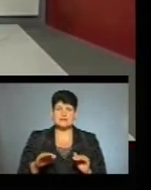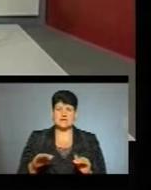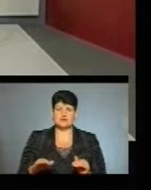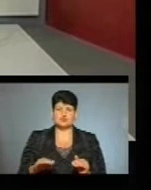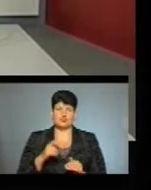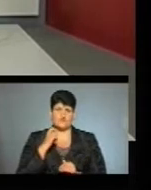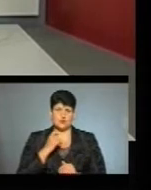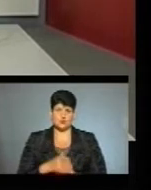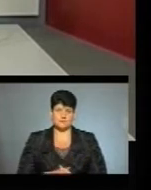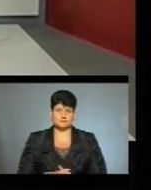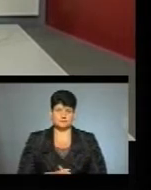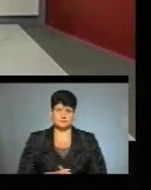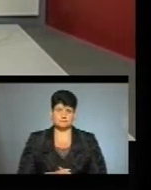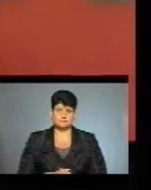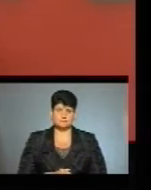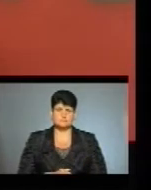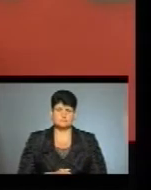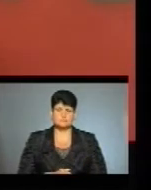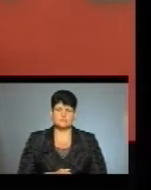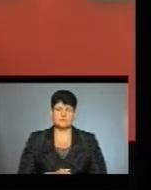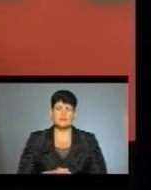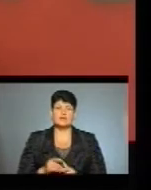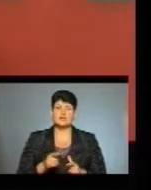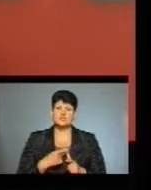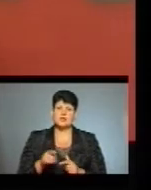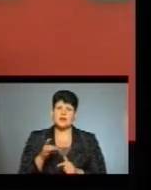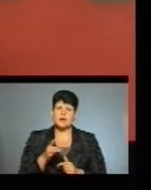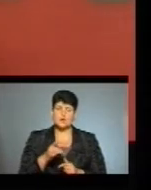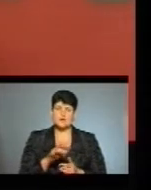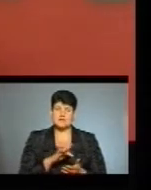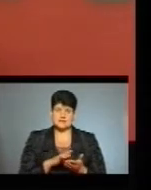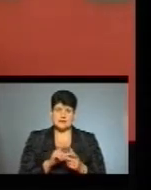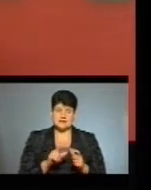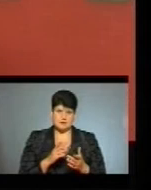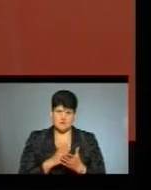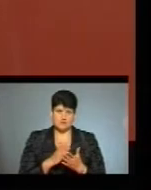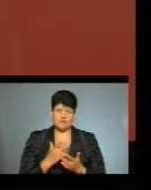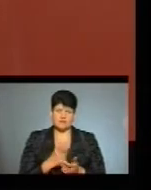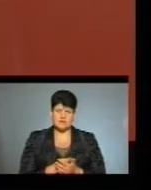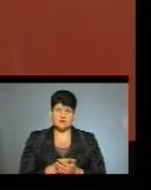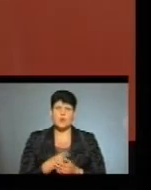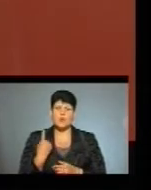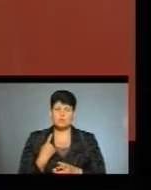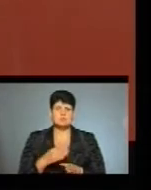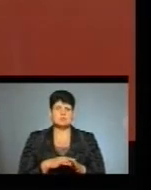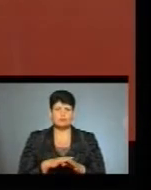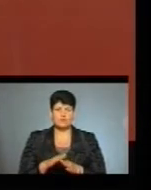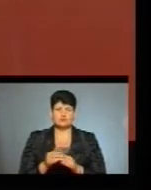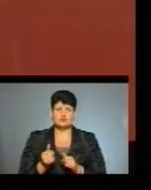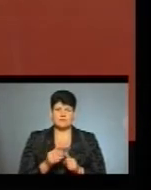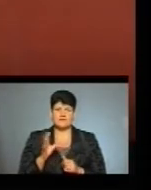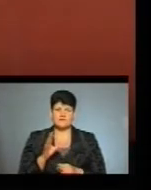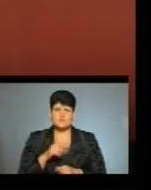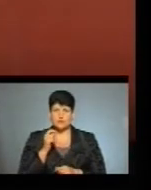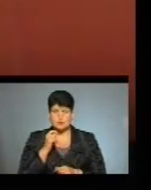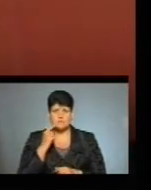дитячого віку. Чи районні центри також забезпечені цією вакциною? Так, забезпечена область повністю, так як і вся Україна. От, як